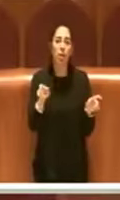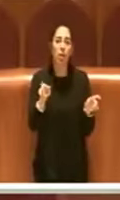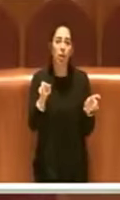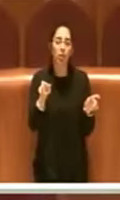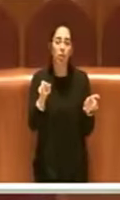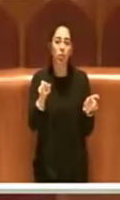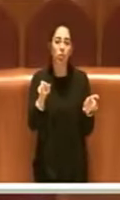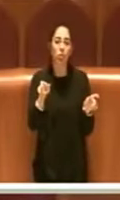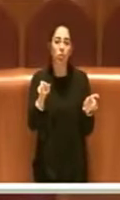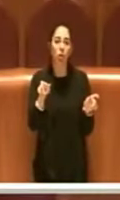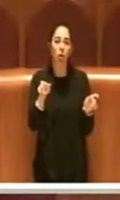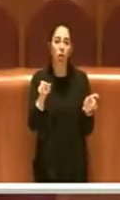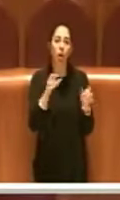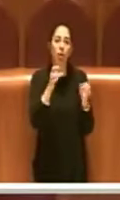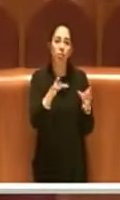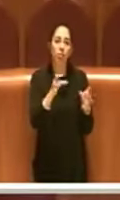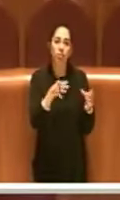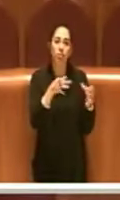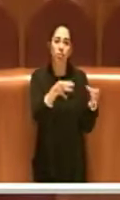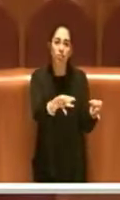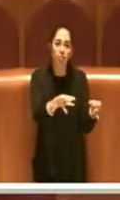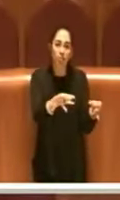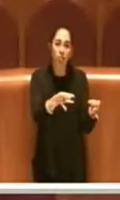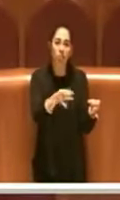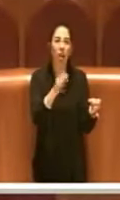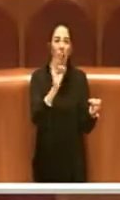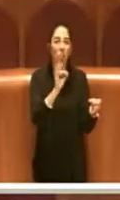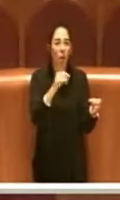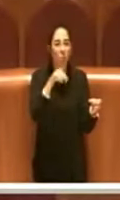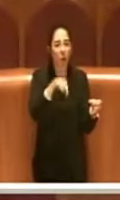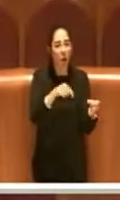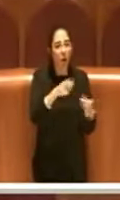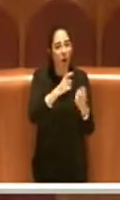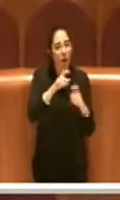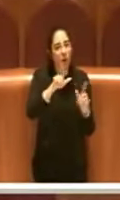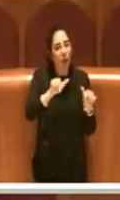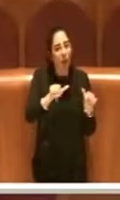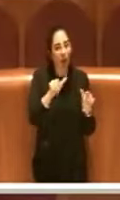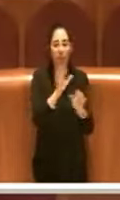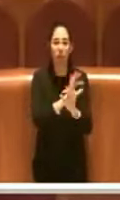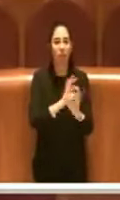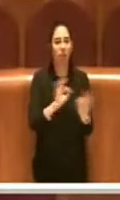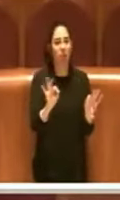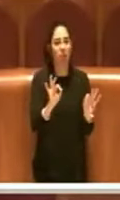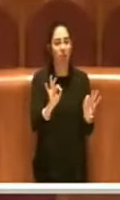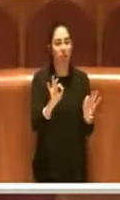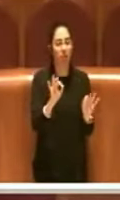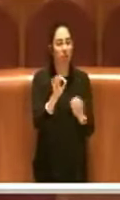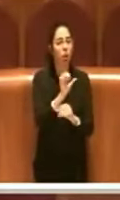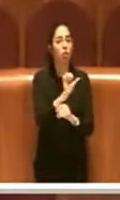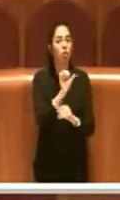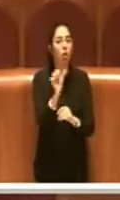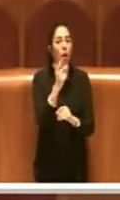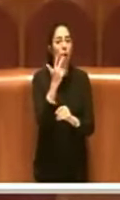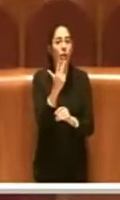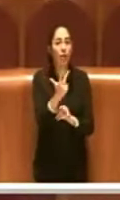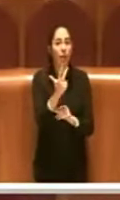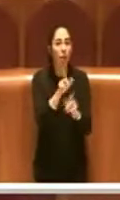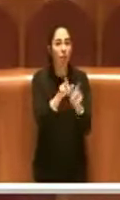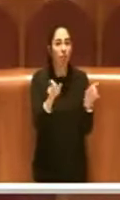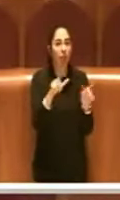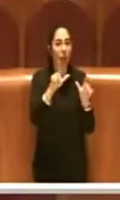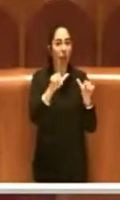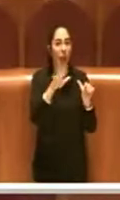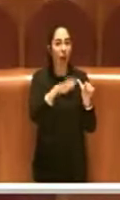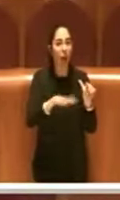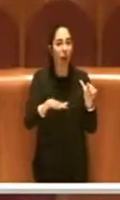persone colpite da coronavirus autoctone. Infatti gli unici 3 casi segnalati del Lazio sono i